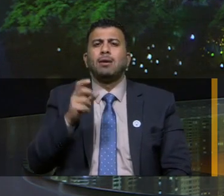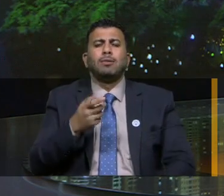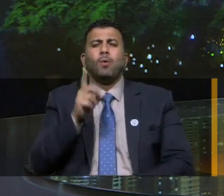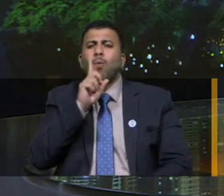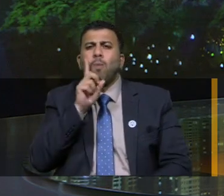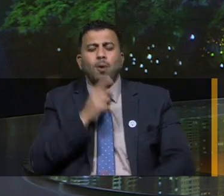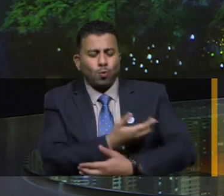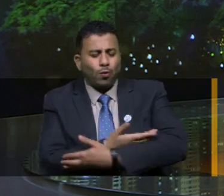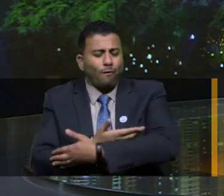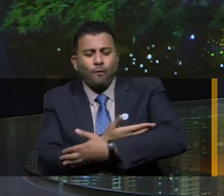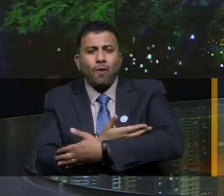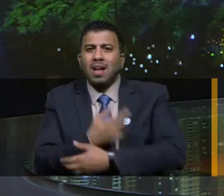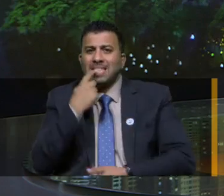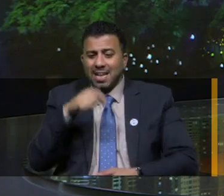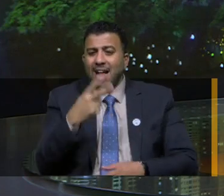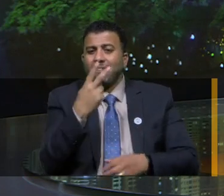للعام 2018